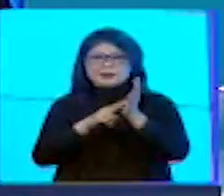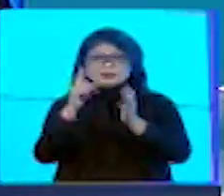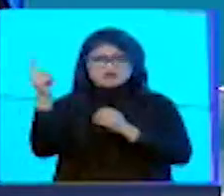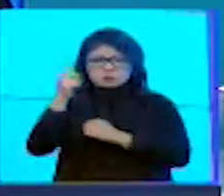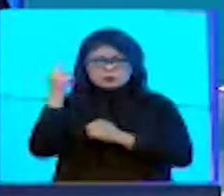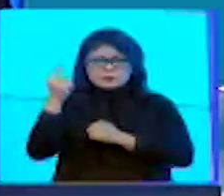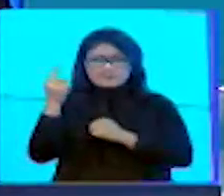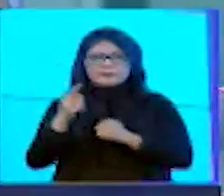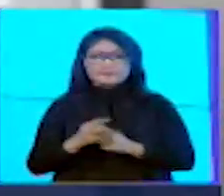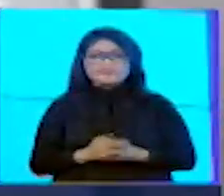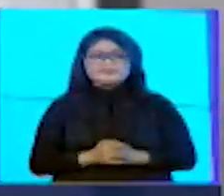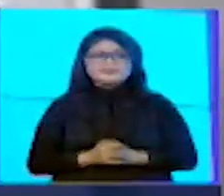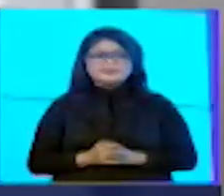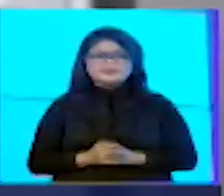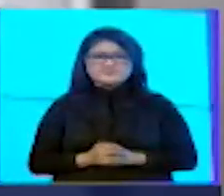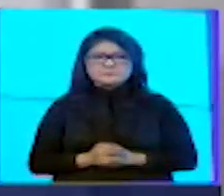COVID-19.